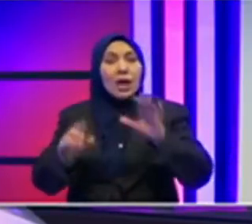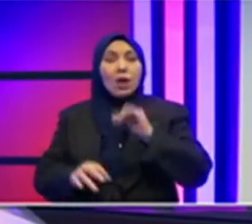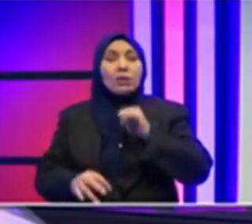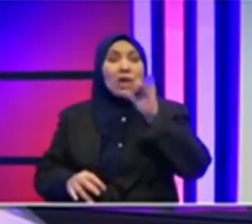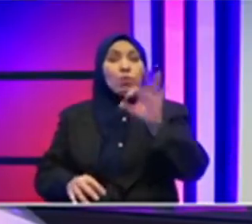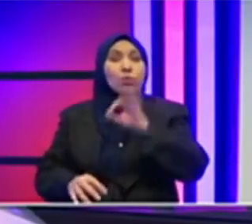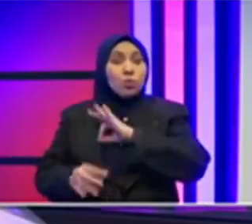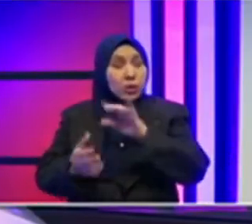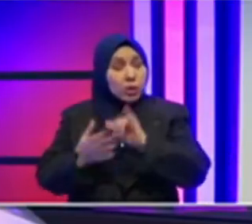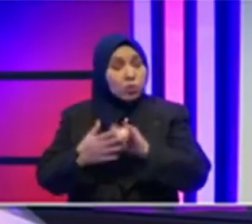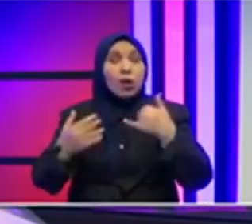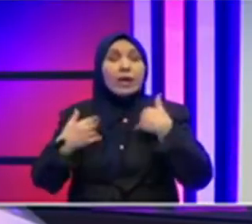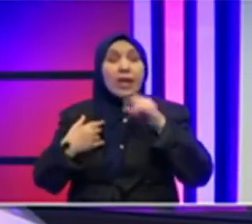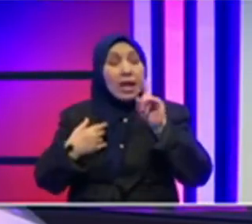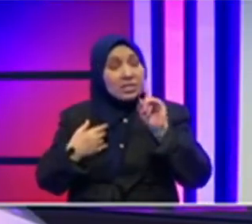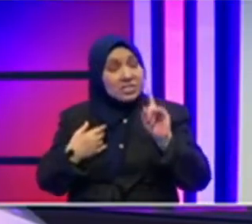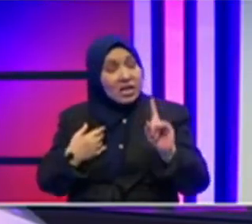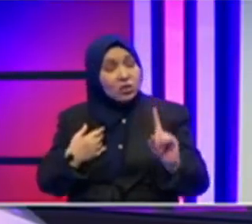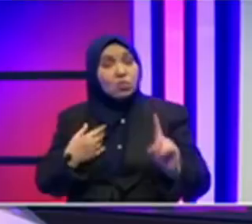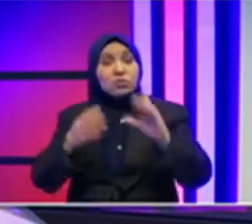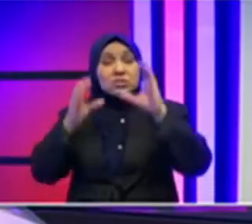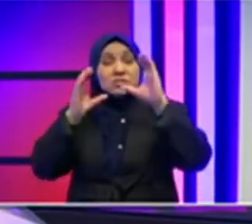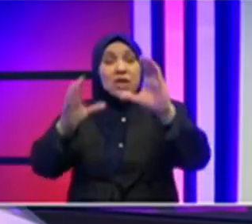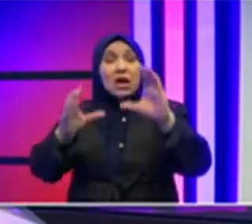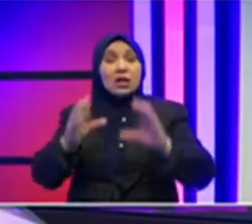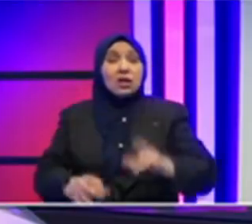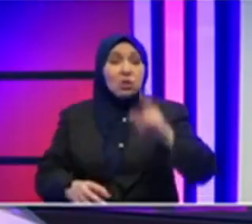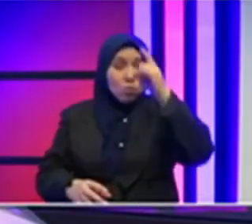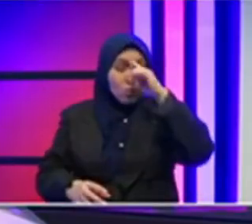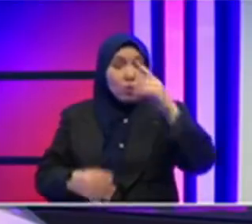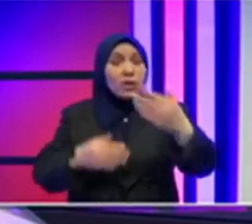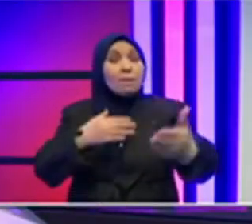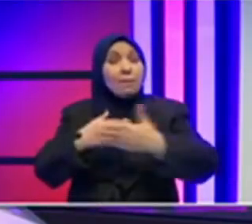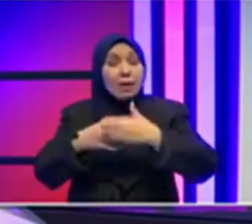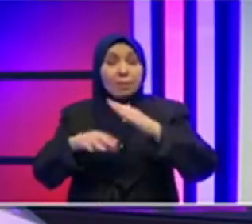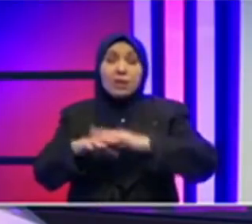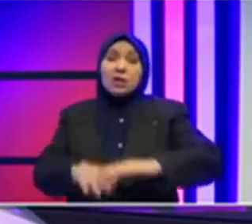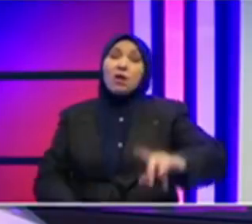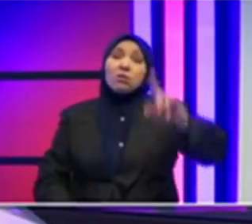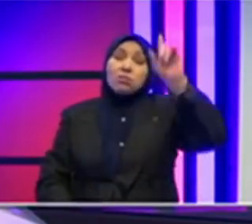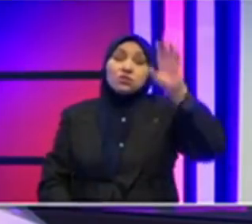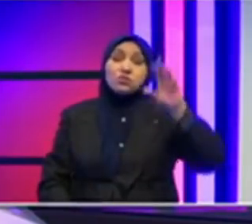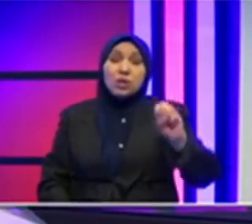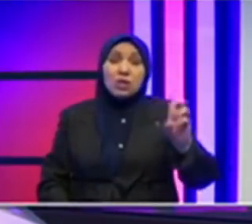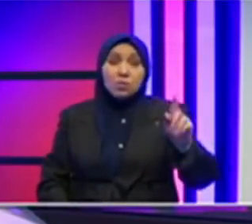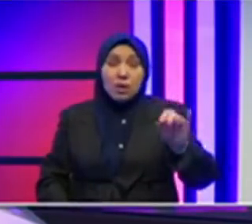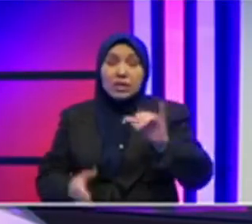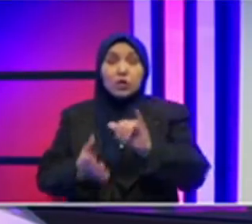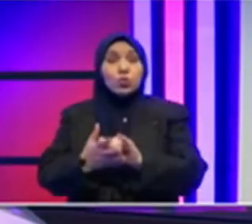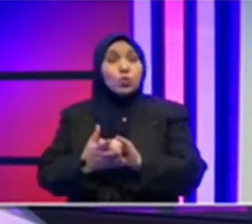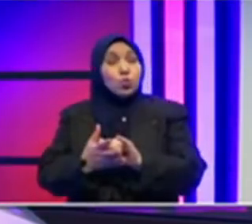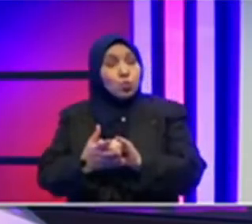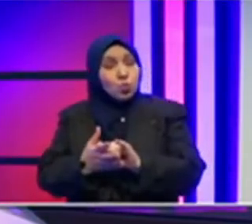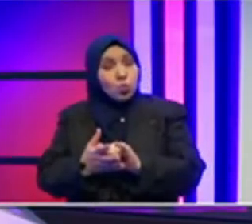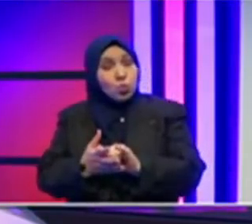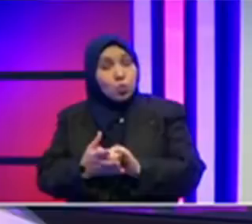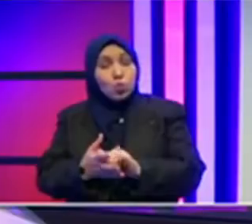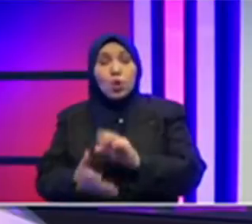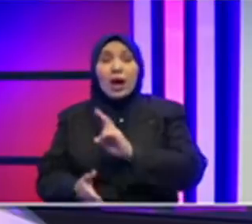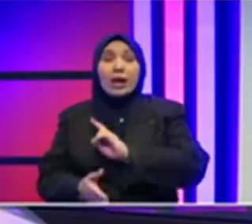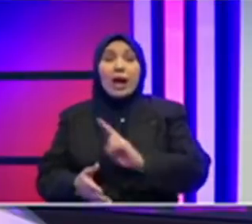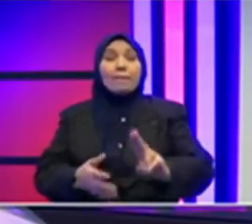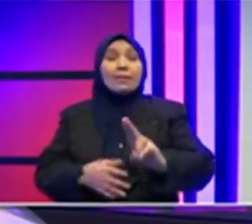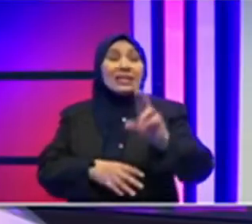itu juga adalah satu cara untuk dia kembali kepada Allah Subhanahu Wa Taala. Itu Quran ataupun agama